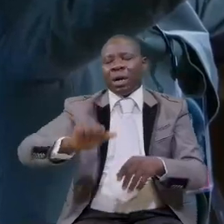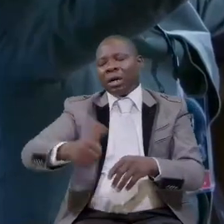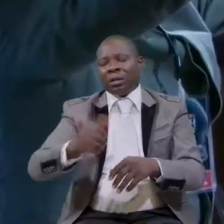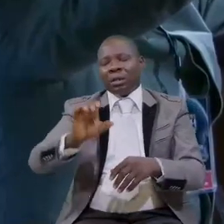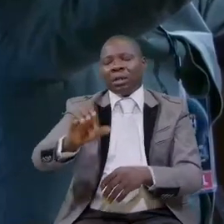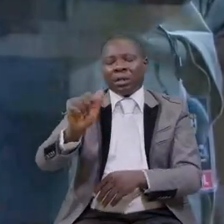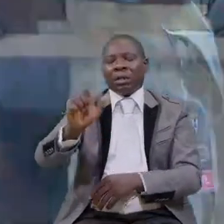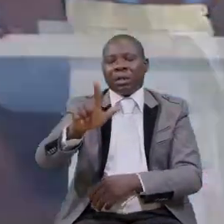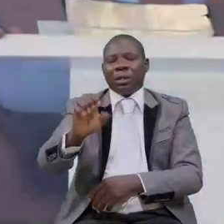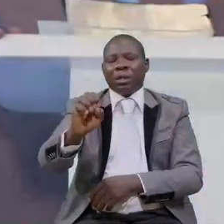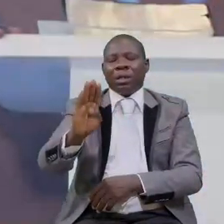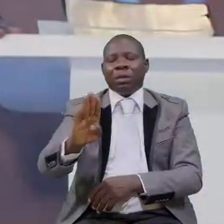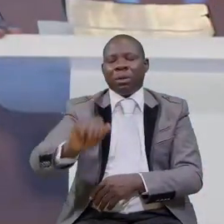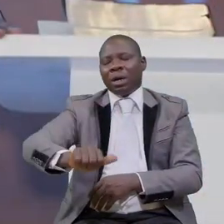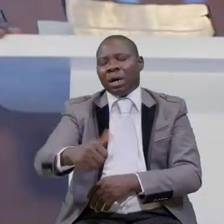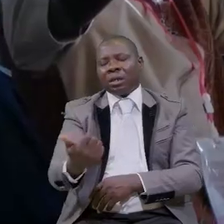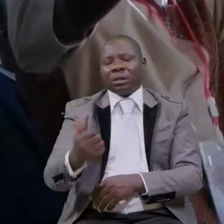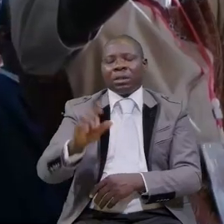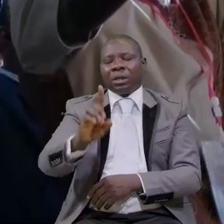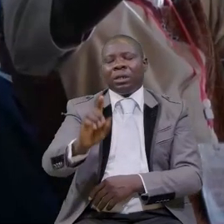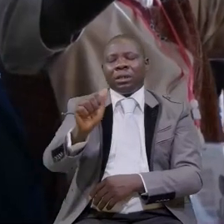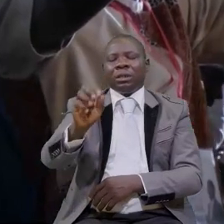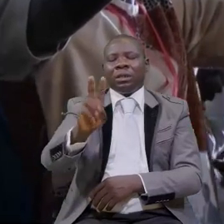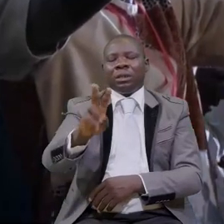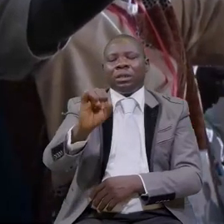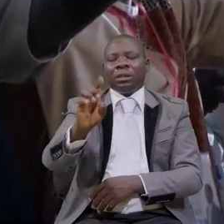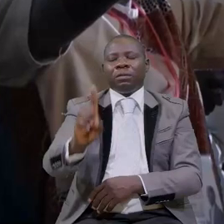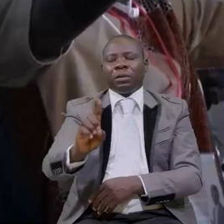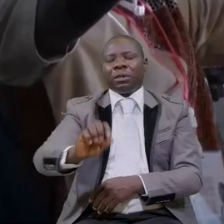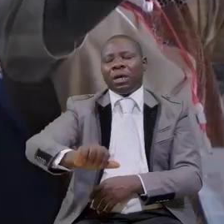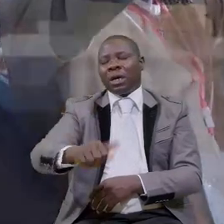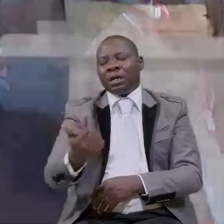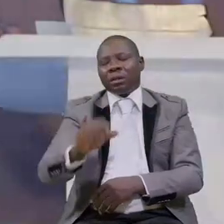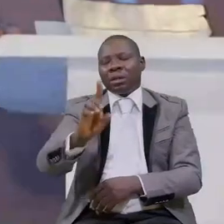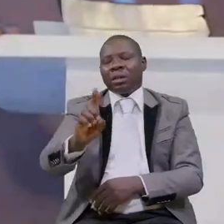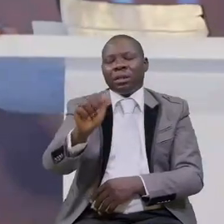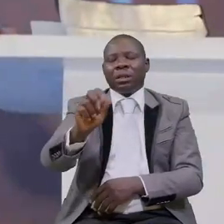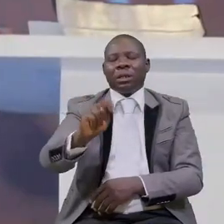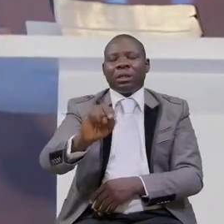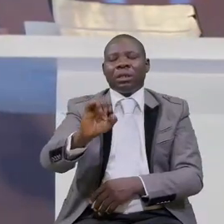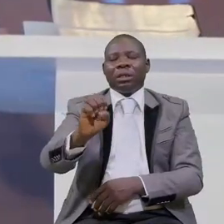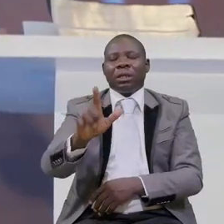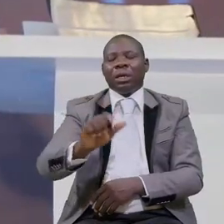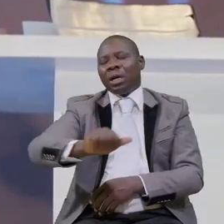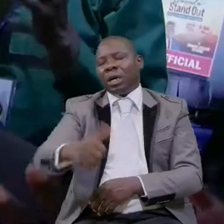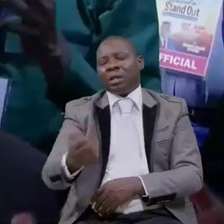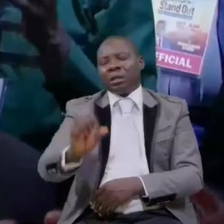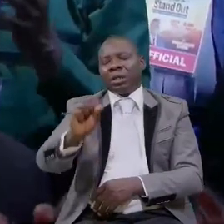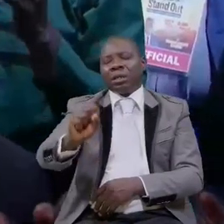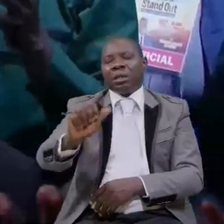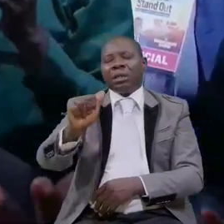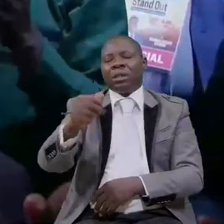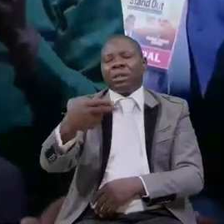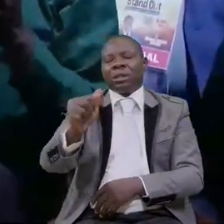autre Caleb, un autre David, un autre Daniel, un autre